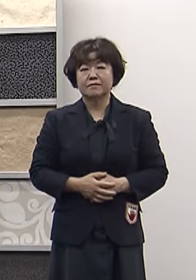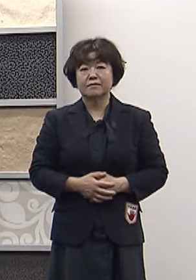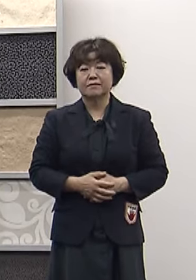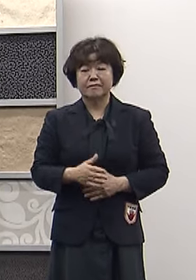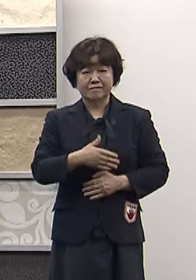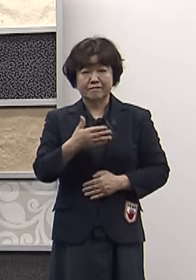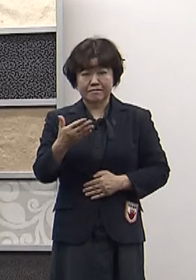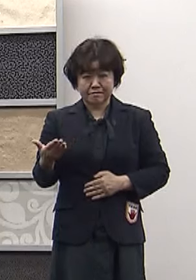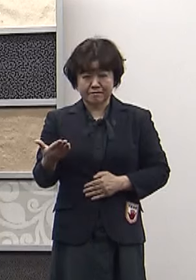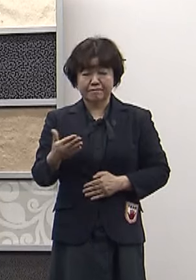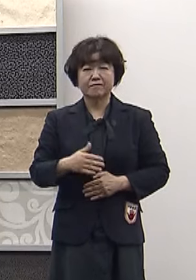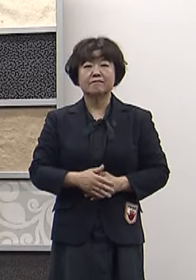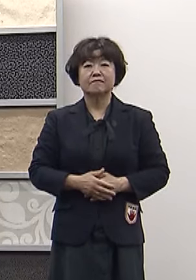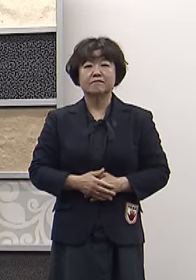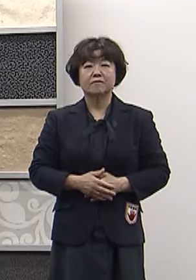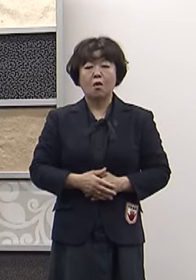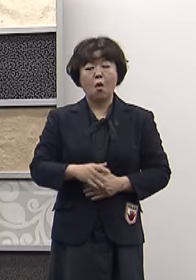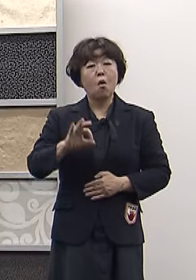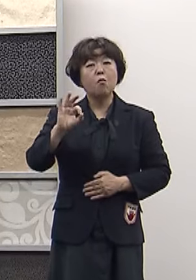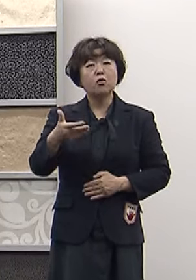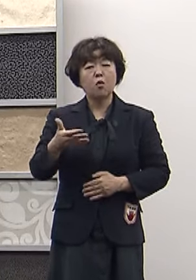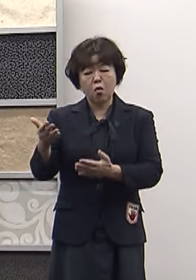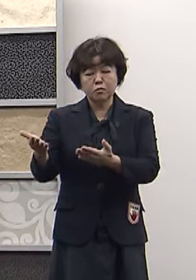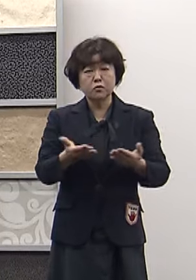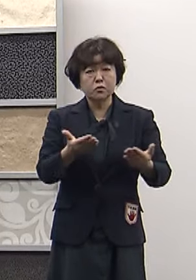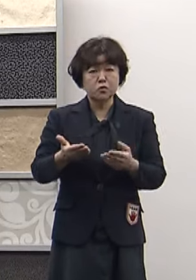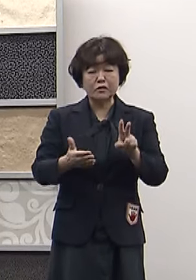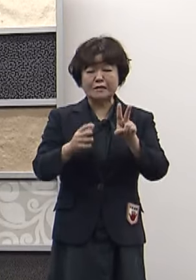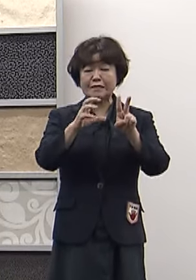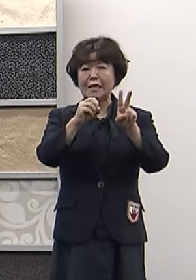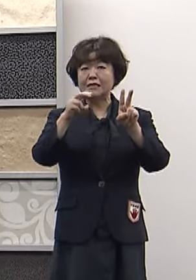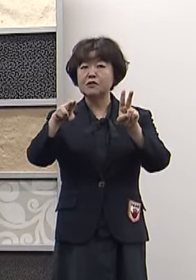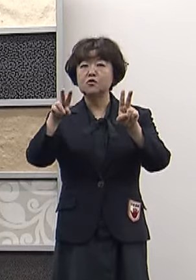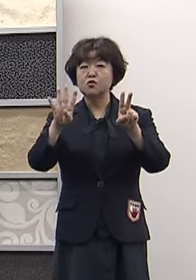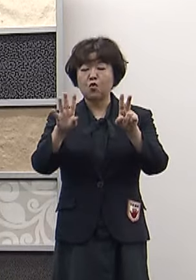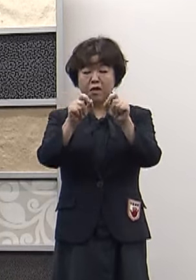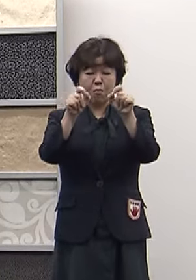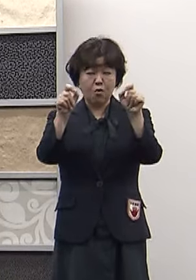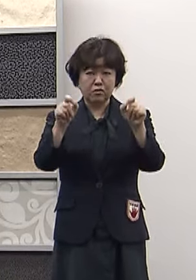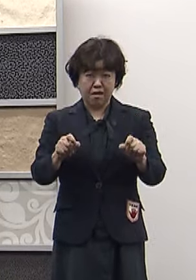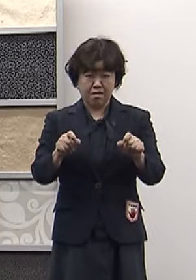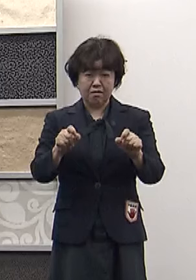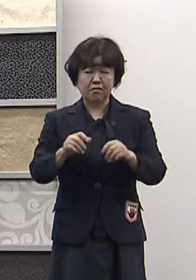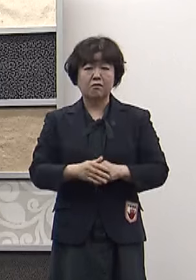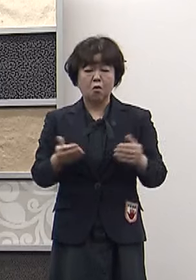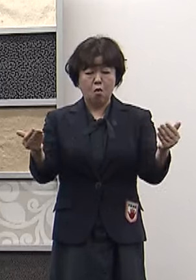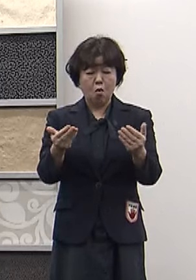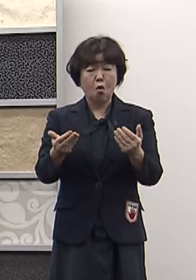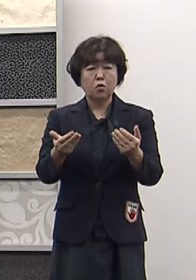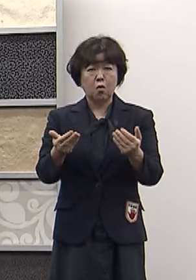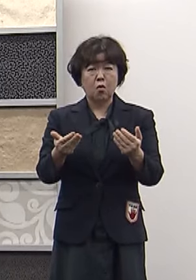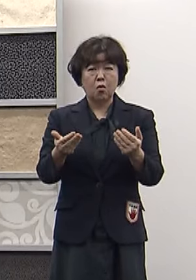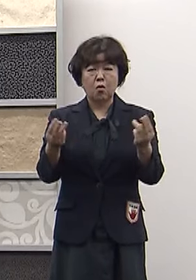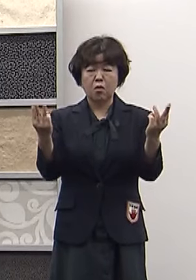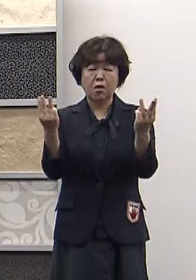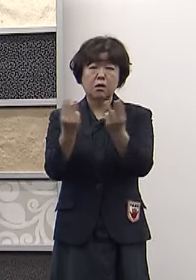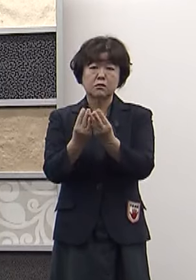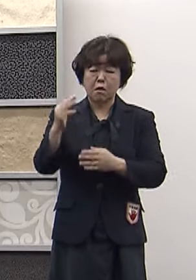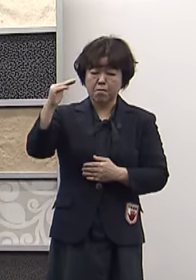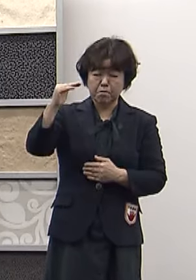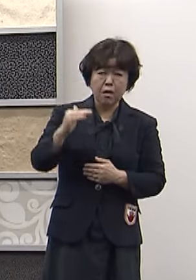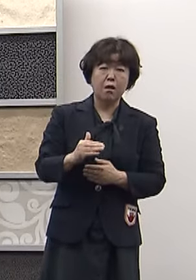次に、物流の2024年問題への対応についてです。労働力が減少する今日、各業